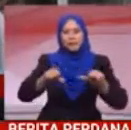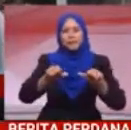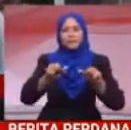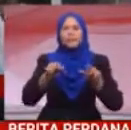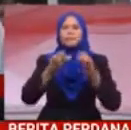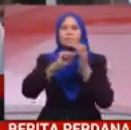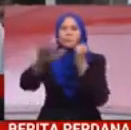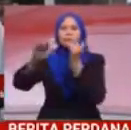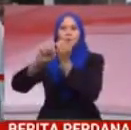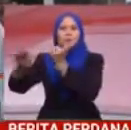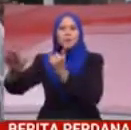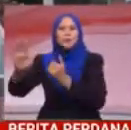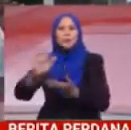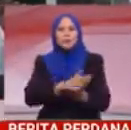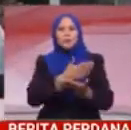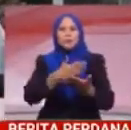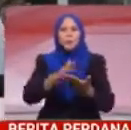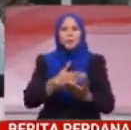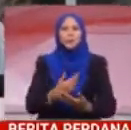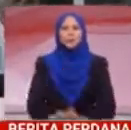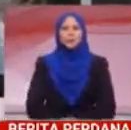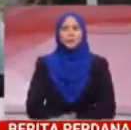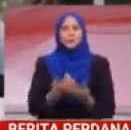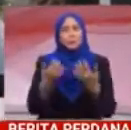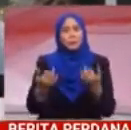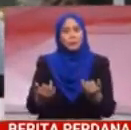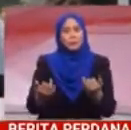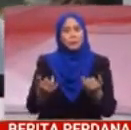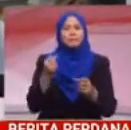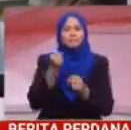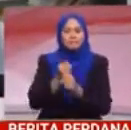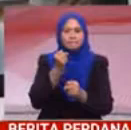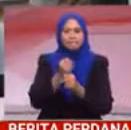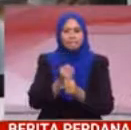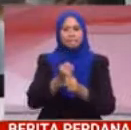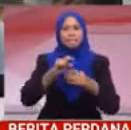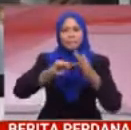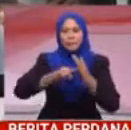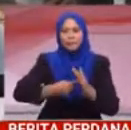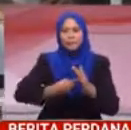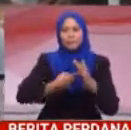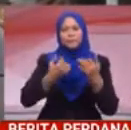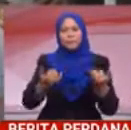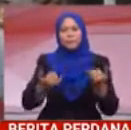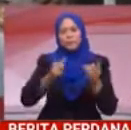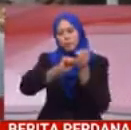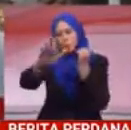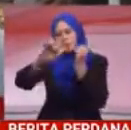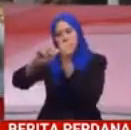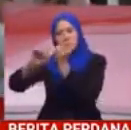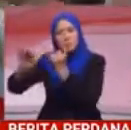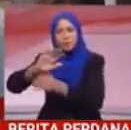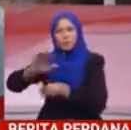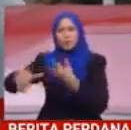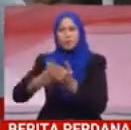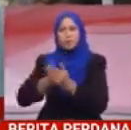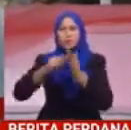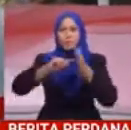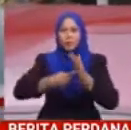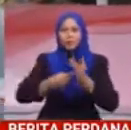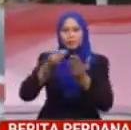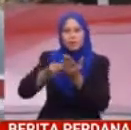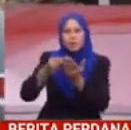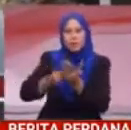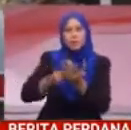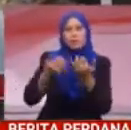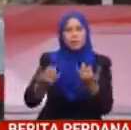berkenaan. Ini pemulihan ni kita akan gerakkan kerja baliklah melalui promosi sebab kita segala-galanya kerja semua dah mulakan dengan modal